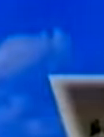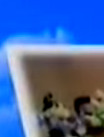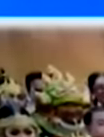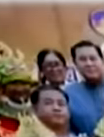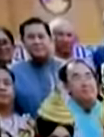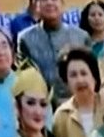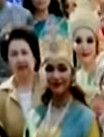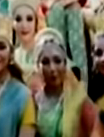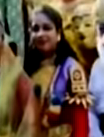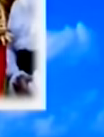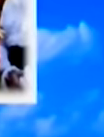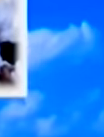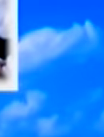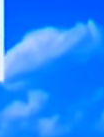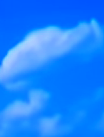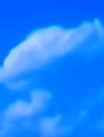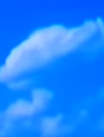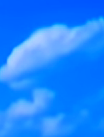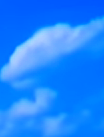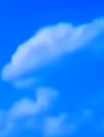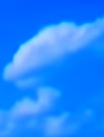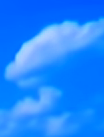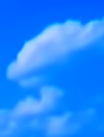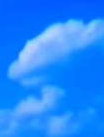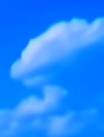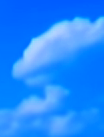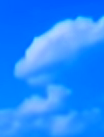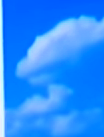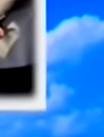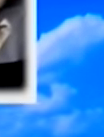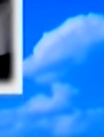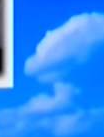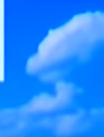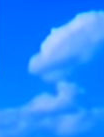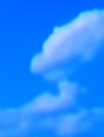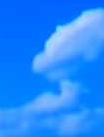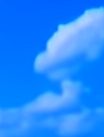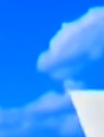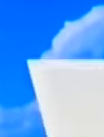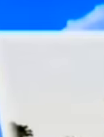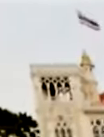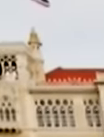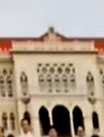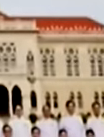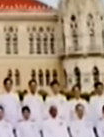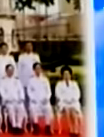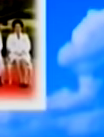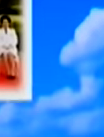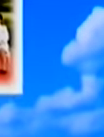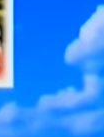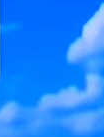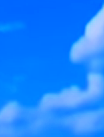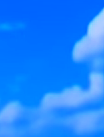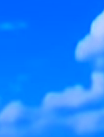เราจะทำอย่างซื่อตรงขอแค่เธอจงและสัก